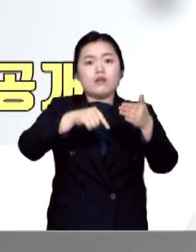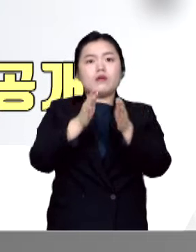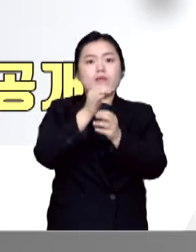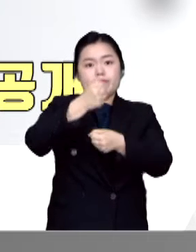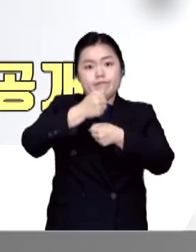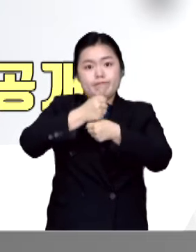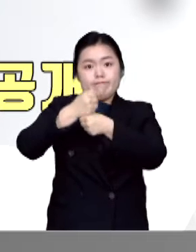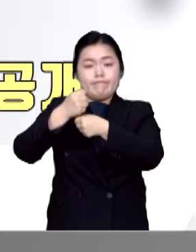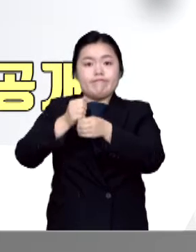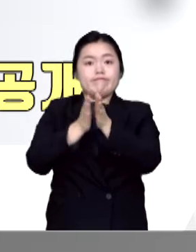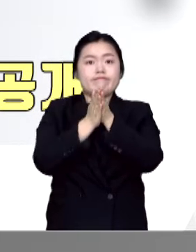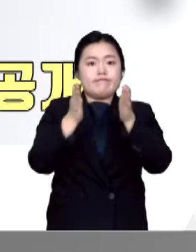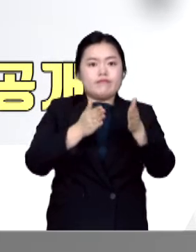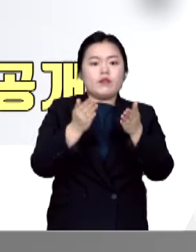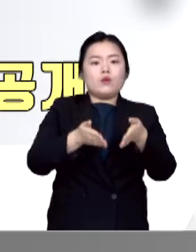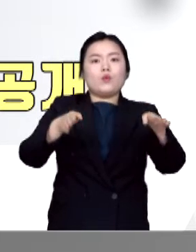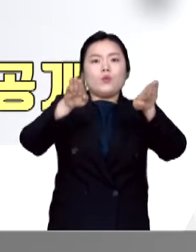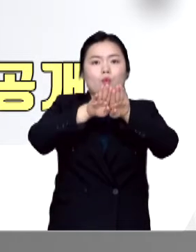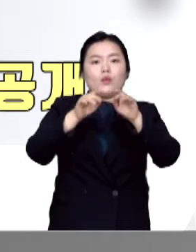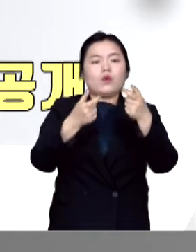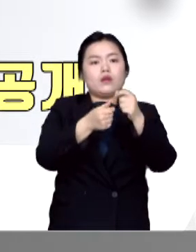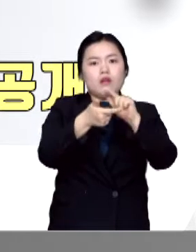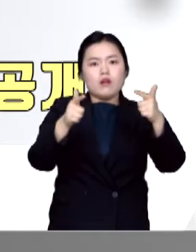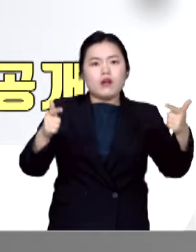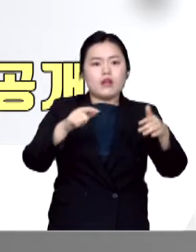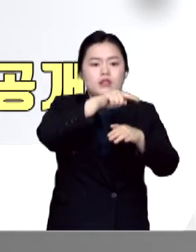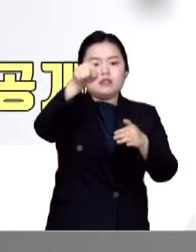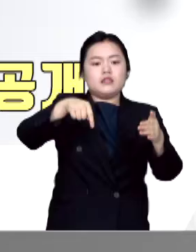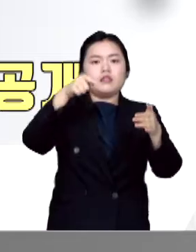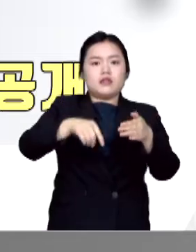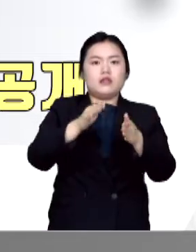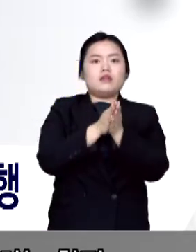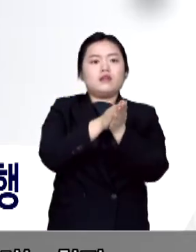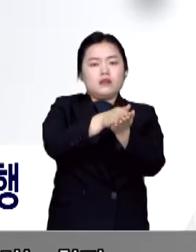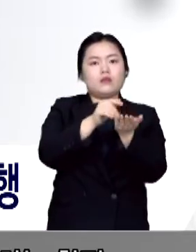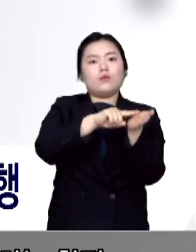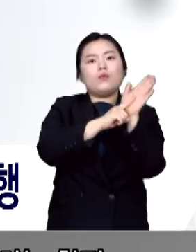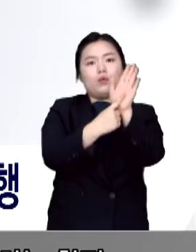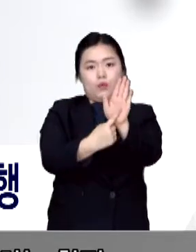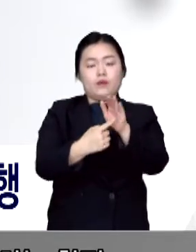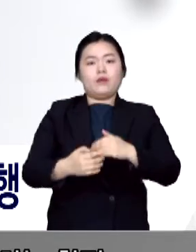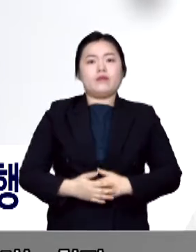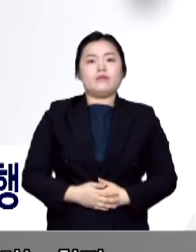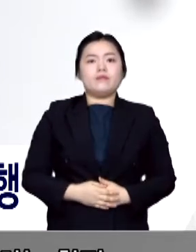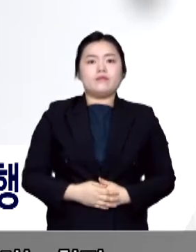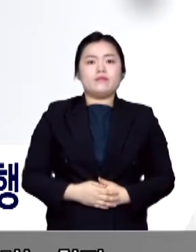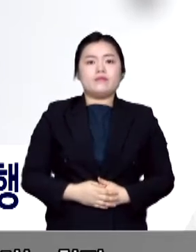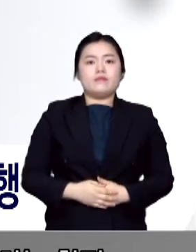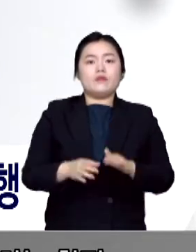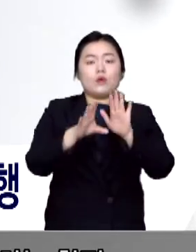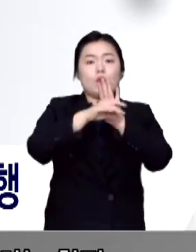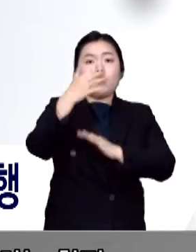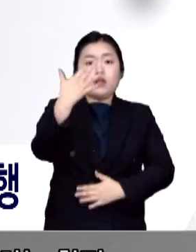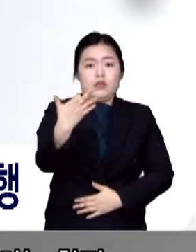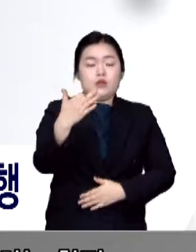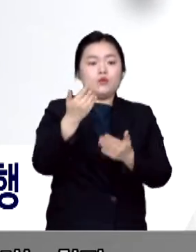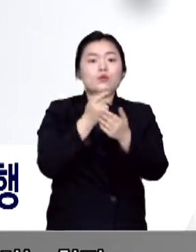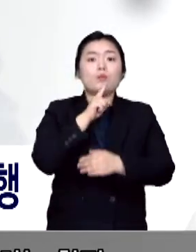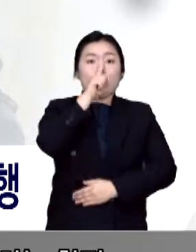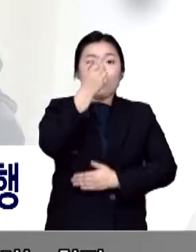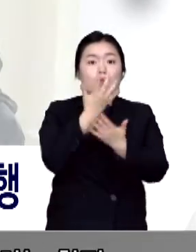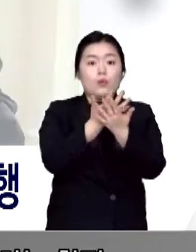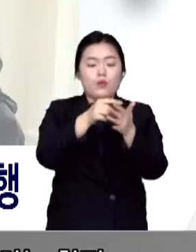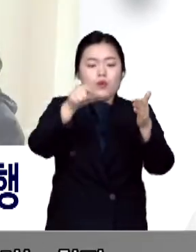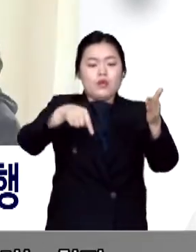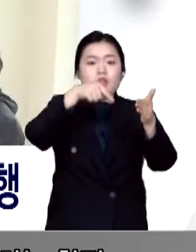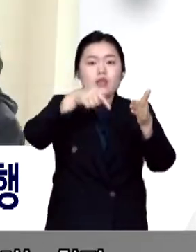후 유관기관과 공공도서관을 통해 최종본을 공개하게 됩니다. 안양시 코로나19 백서는 코로나19